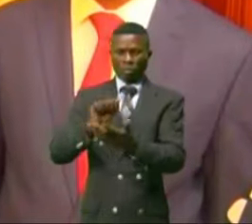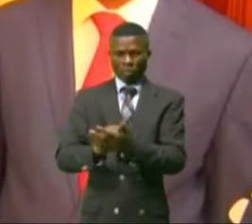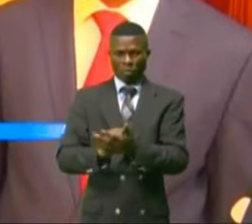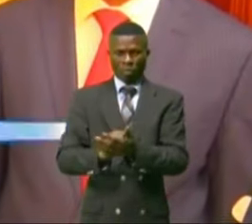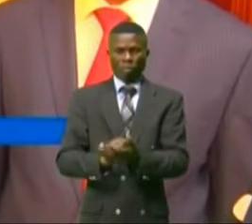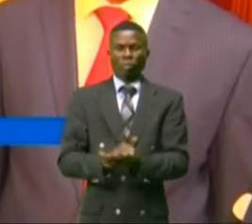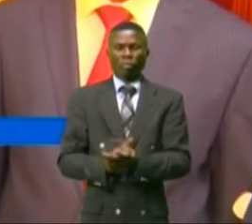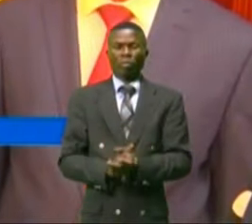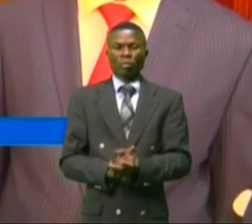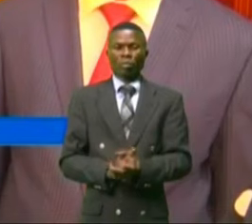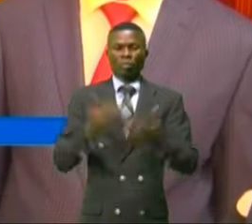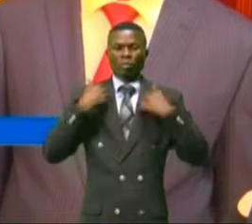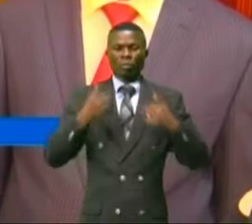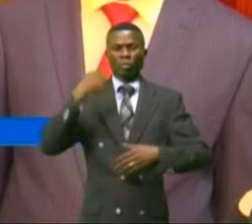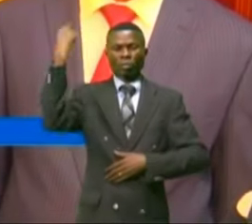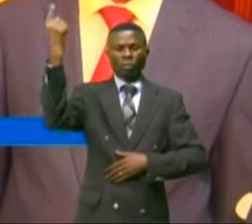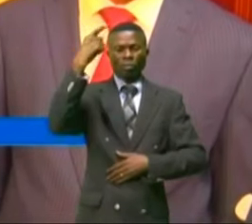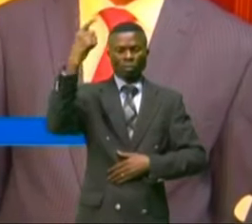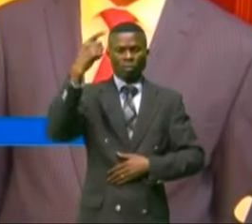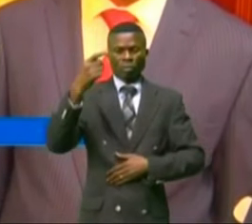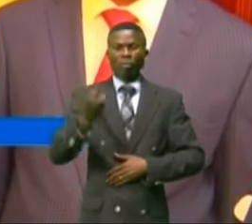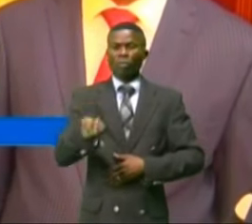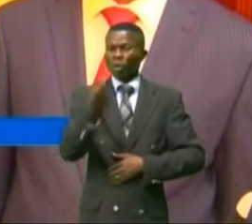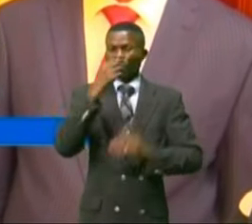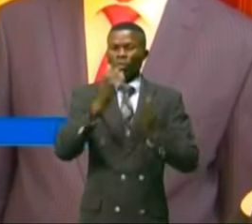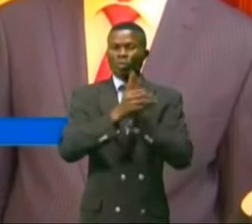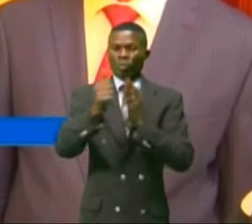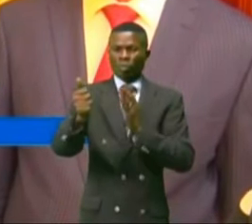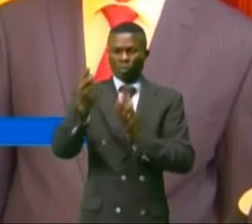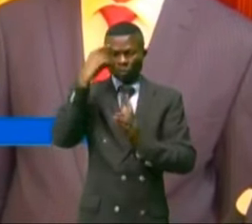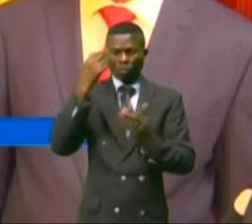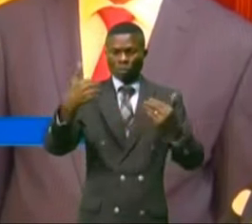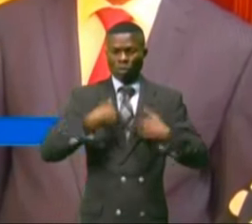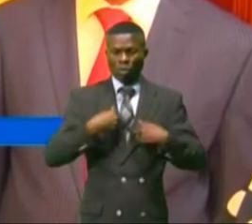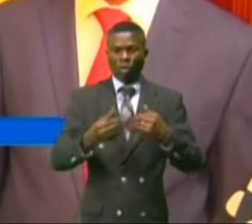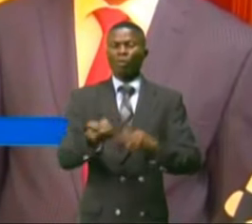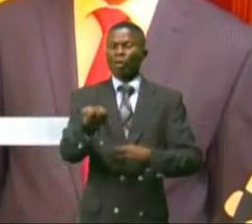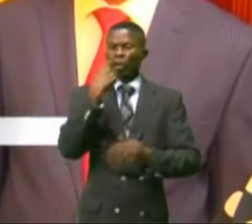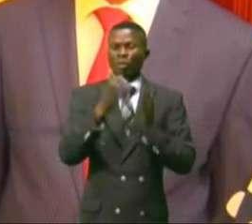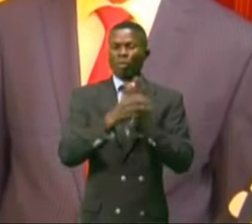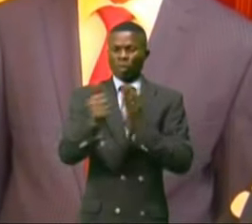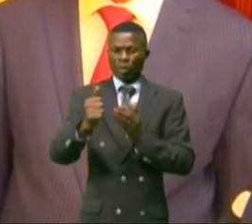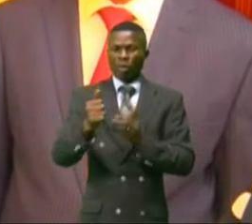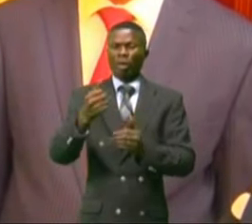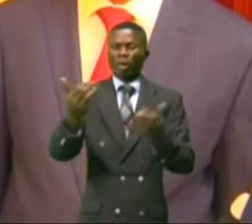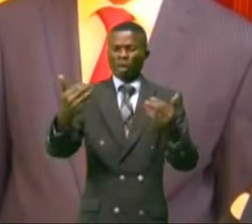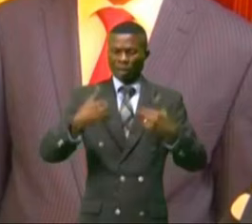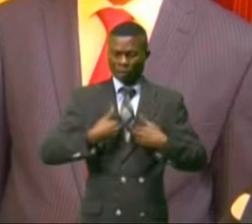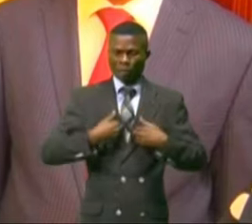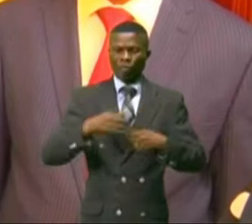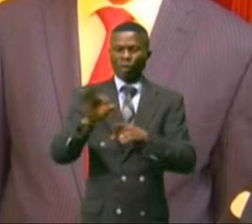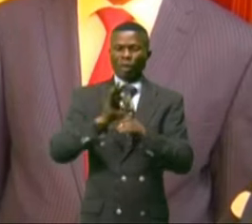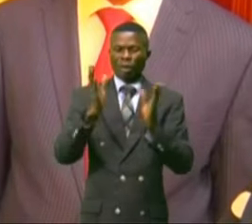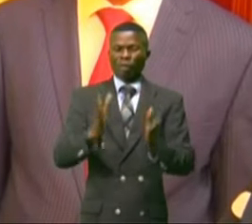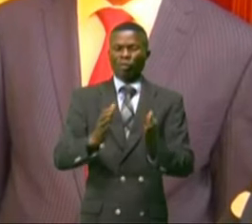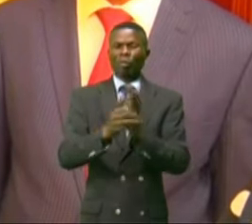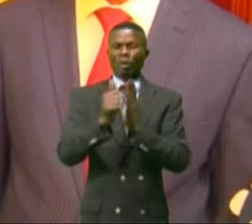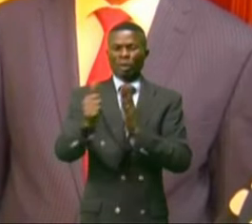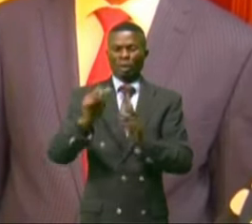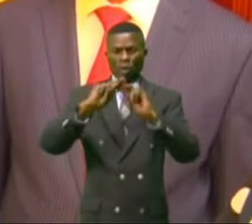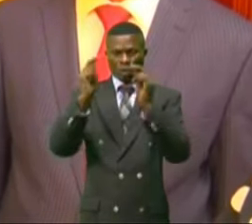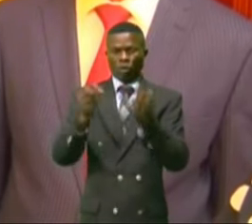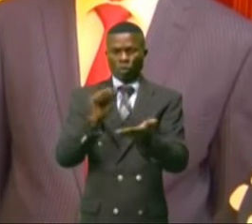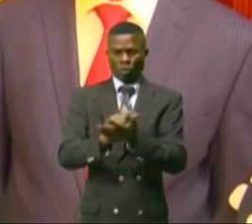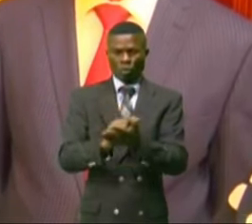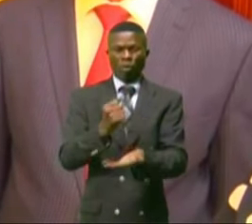santé universelle, c'est les soins de qualité. Et pour avoir les soins de qualité, il faut avoir des médicaments de qualité. Donc cette plateforme va nous